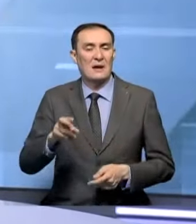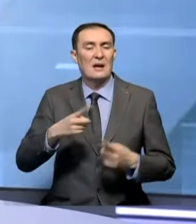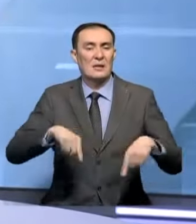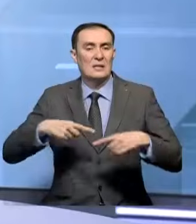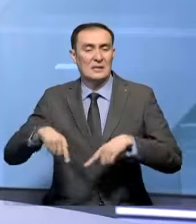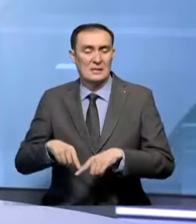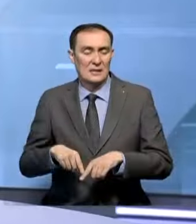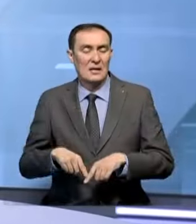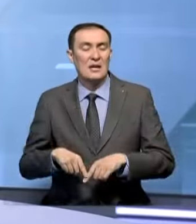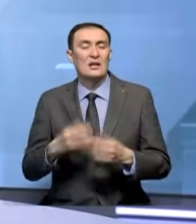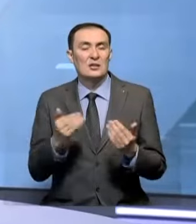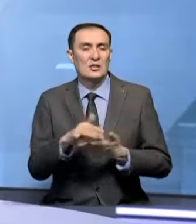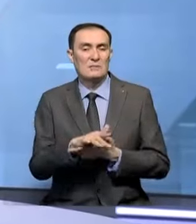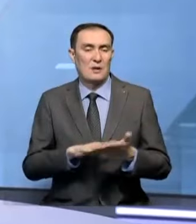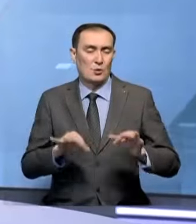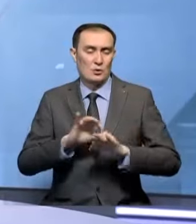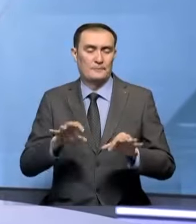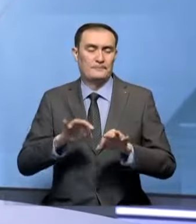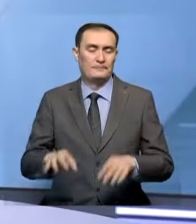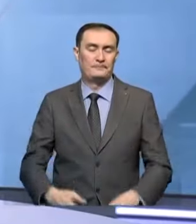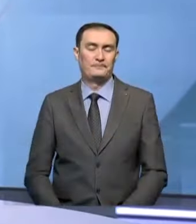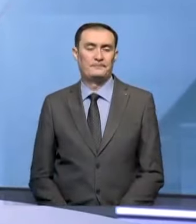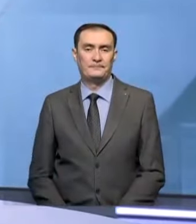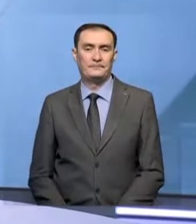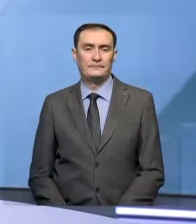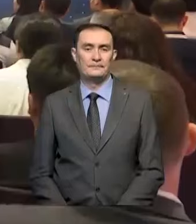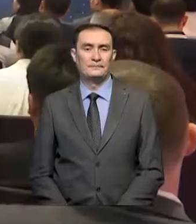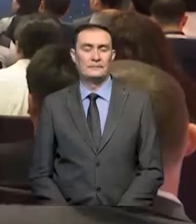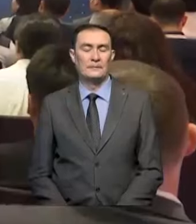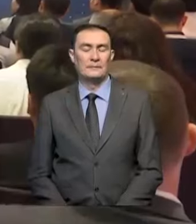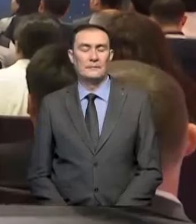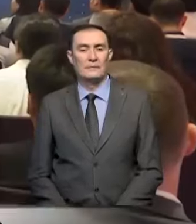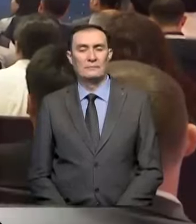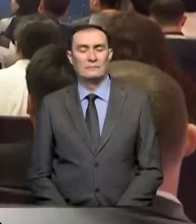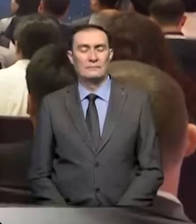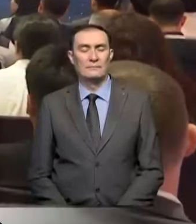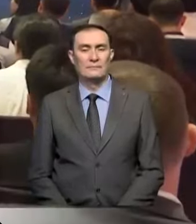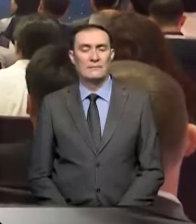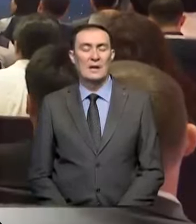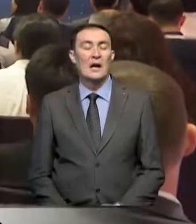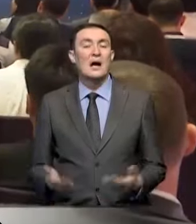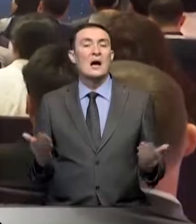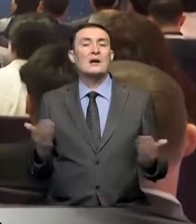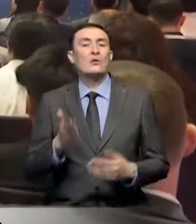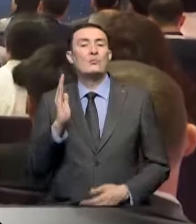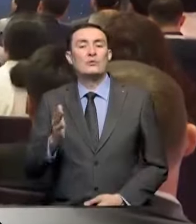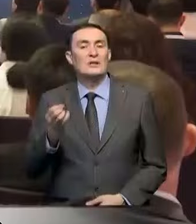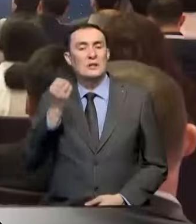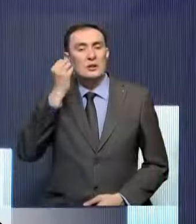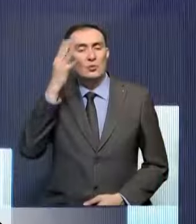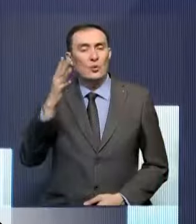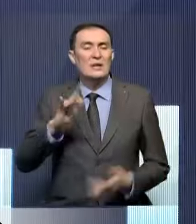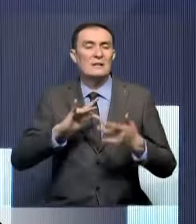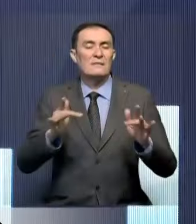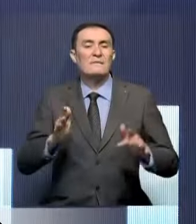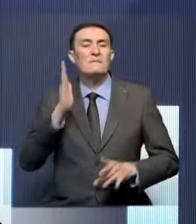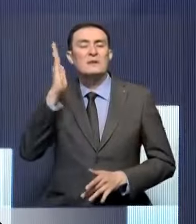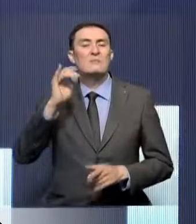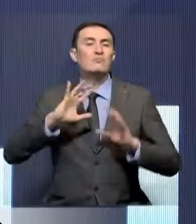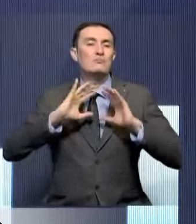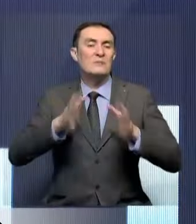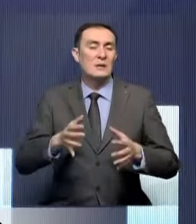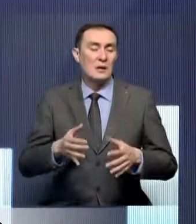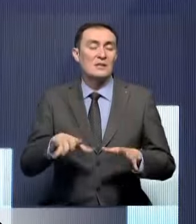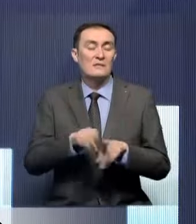те продолжит Сабина башкина каким будет интеллектуально Цифровой мир в будущем